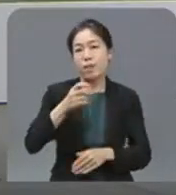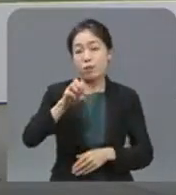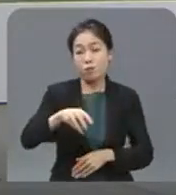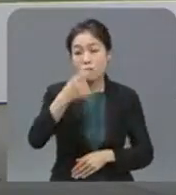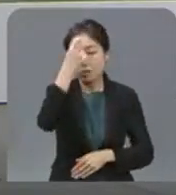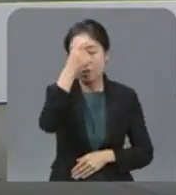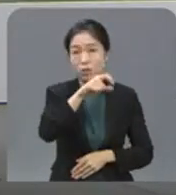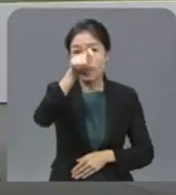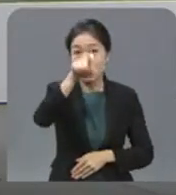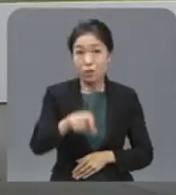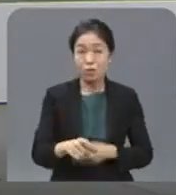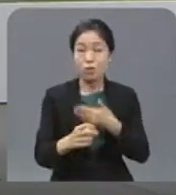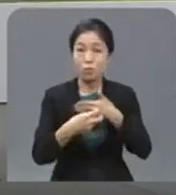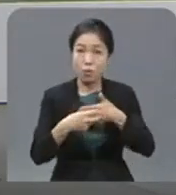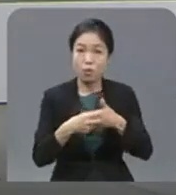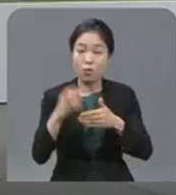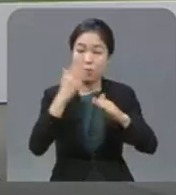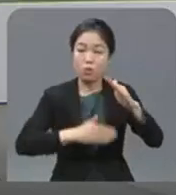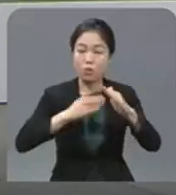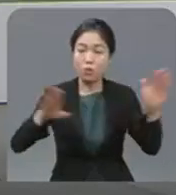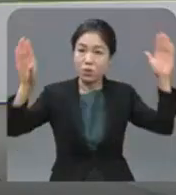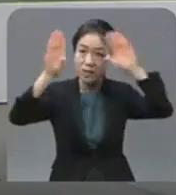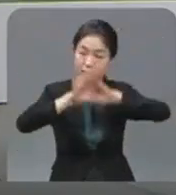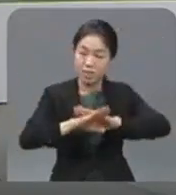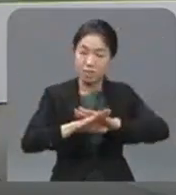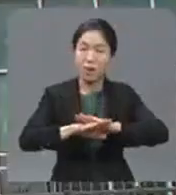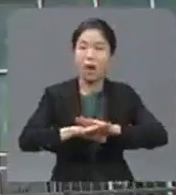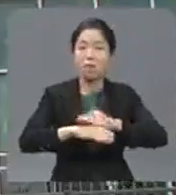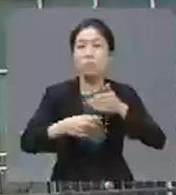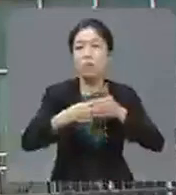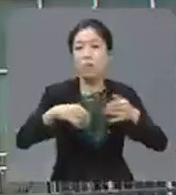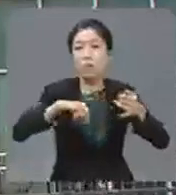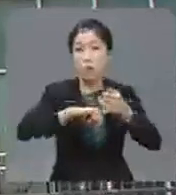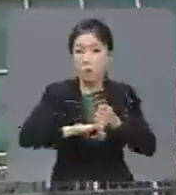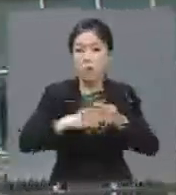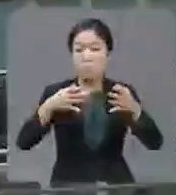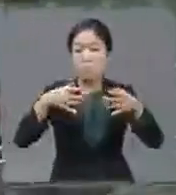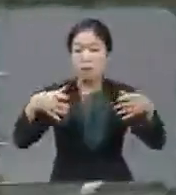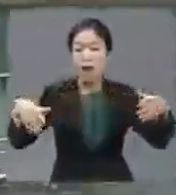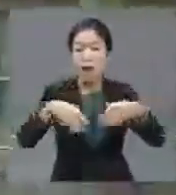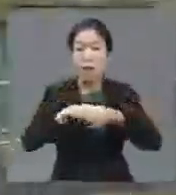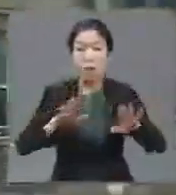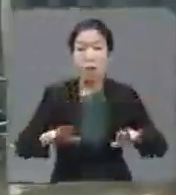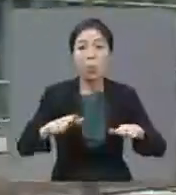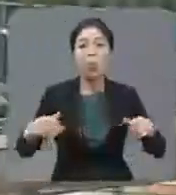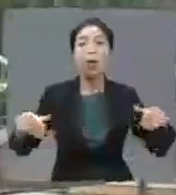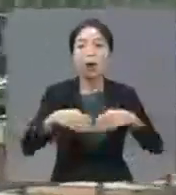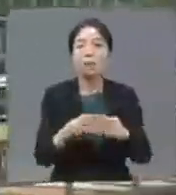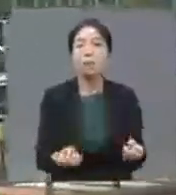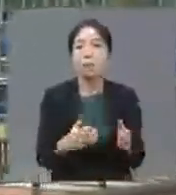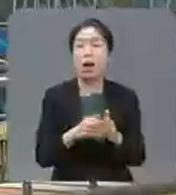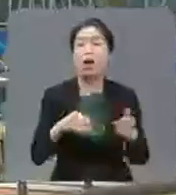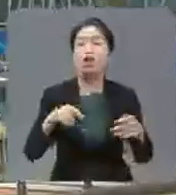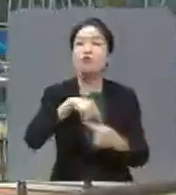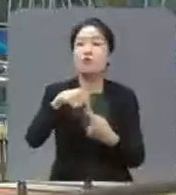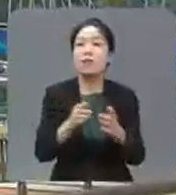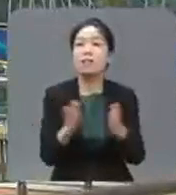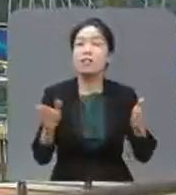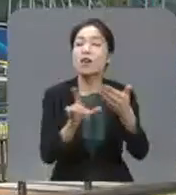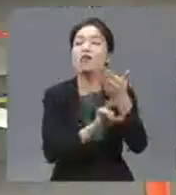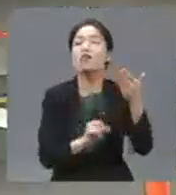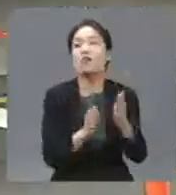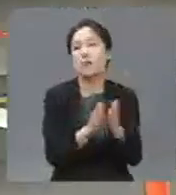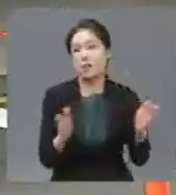공공심야어린이병원으로 선정하고 오늘 업무협약식을 맺습니다 정치 군영은 오늘 9월부터인데요 심야